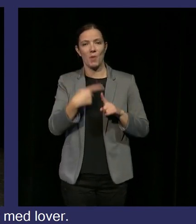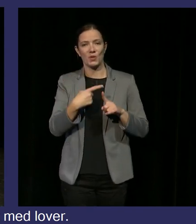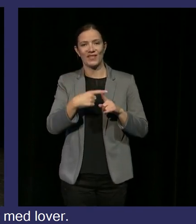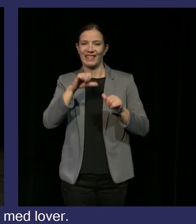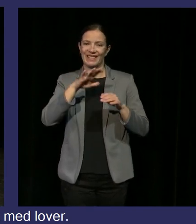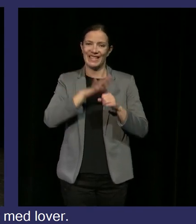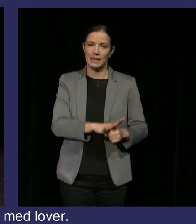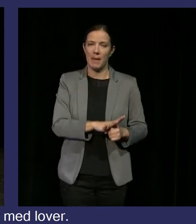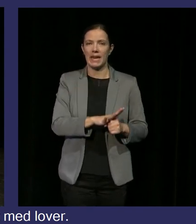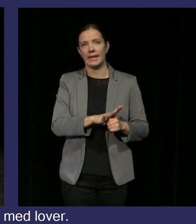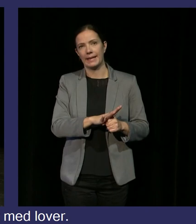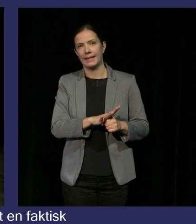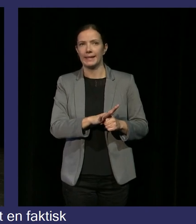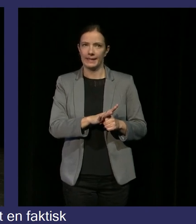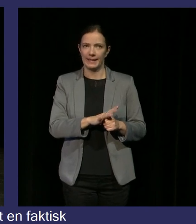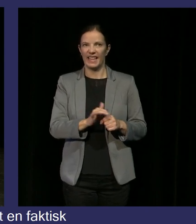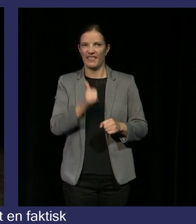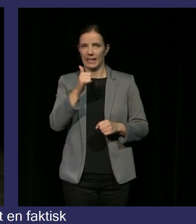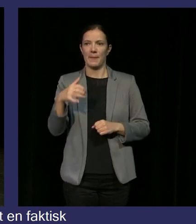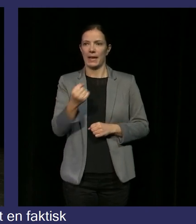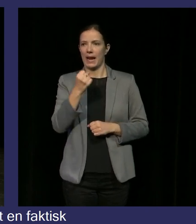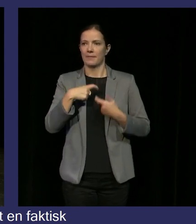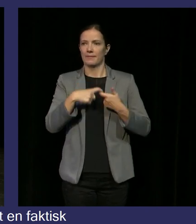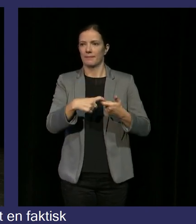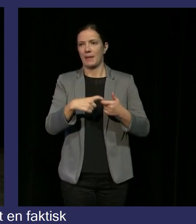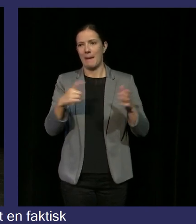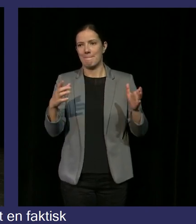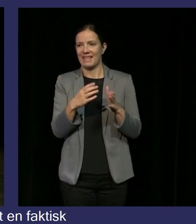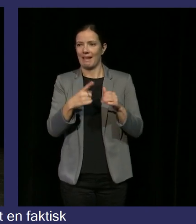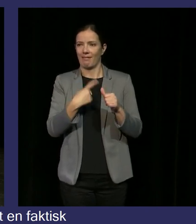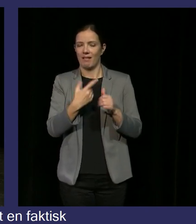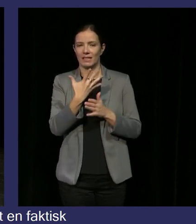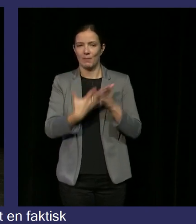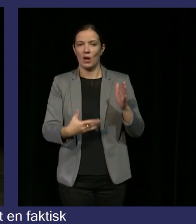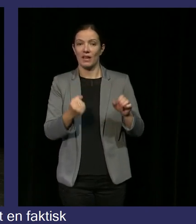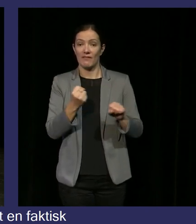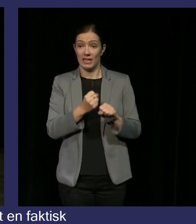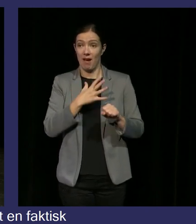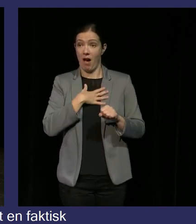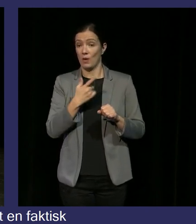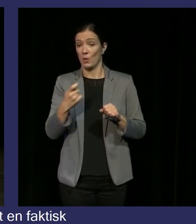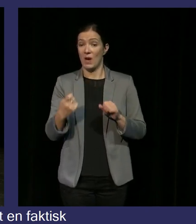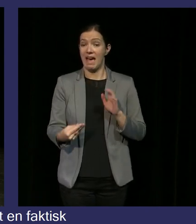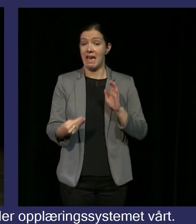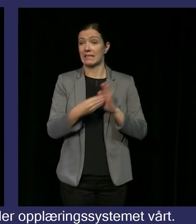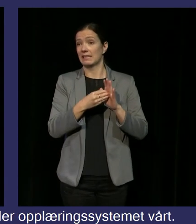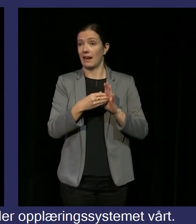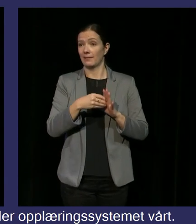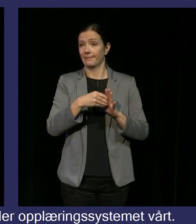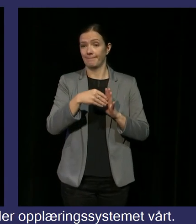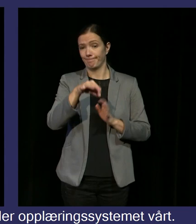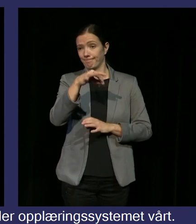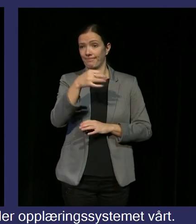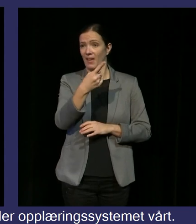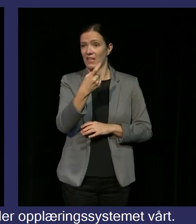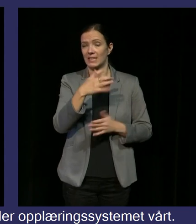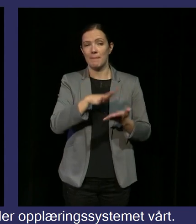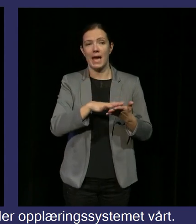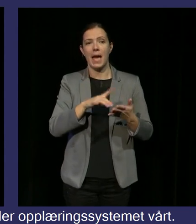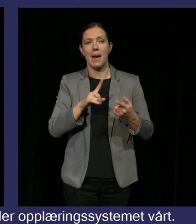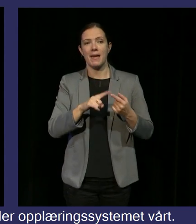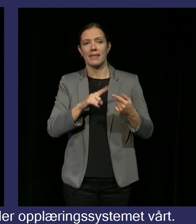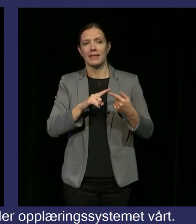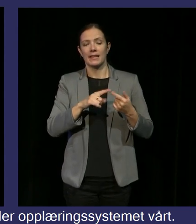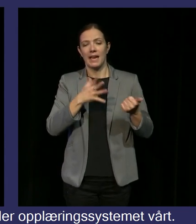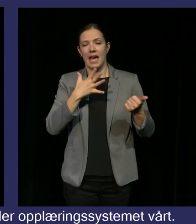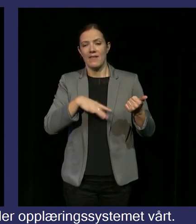jo kanskje nøkkelbegrep her når det gjelder mindretalsspråk, at det må faktisk ha noe ekstra gulrota. Men akkurat, jeg har lyst til å